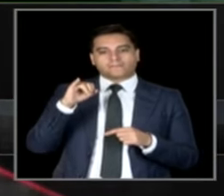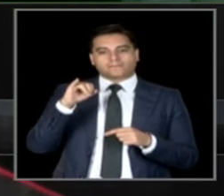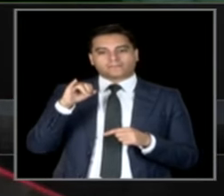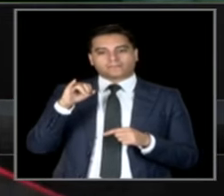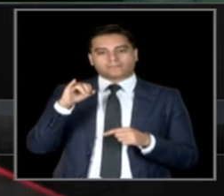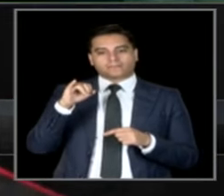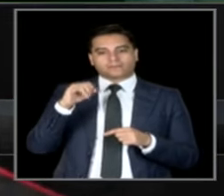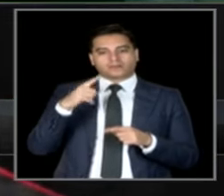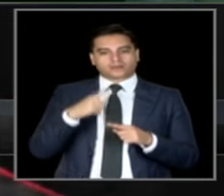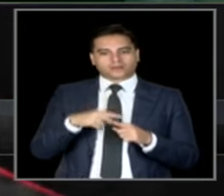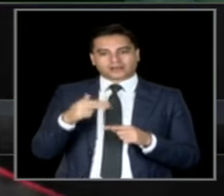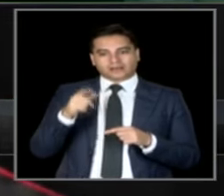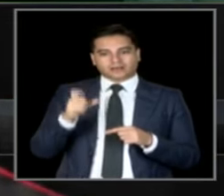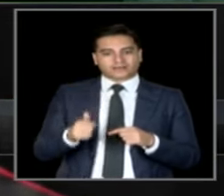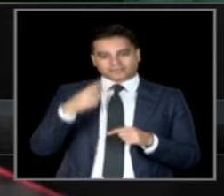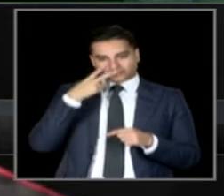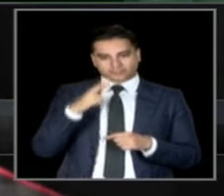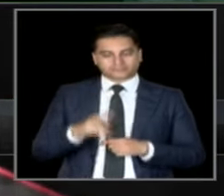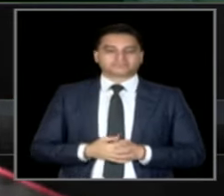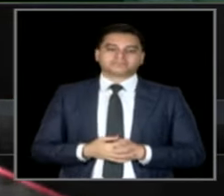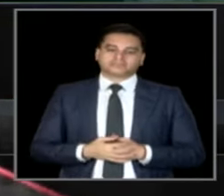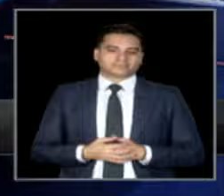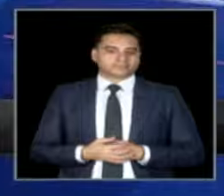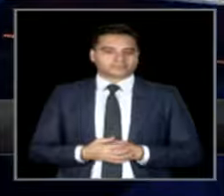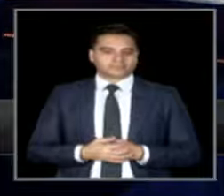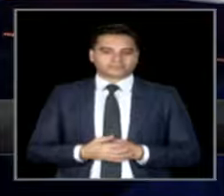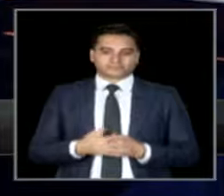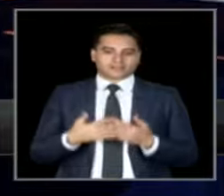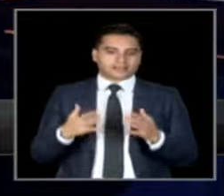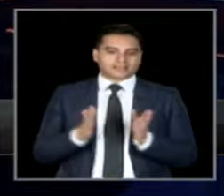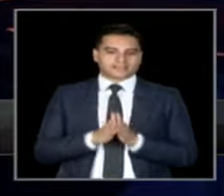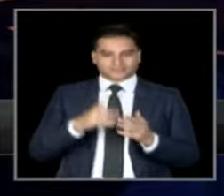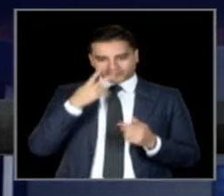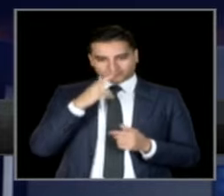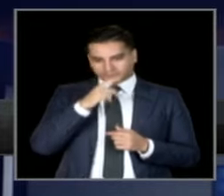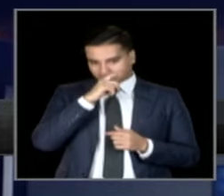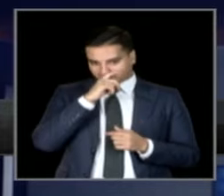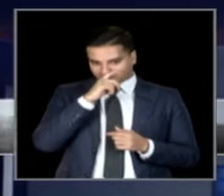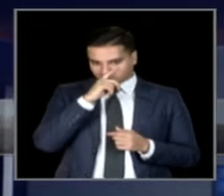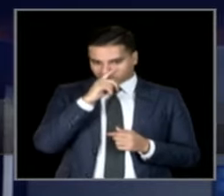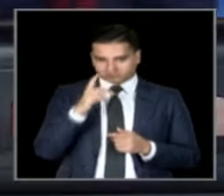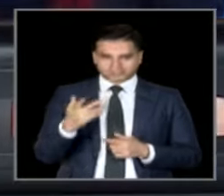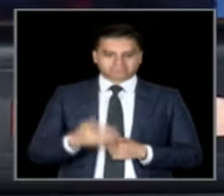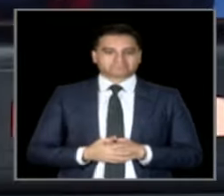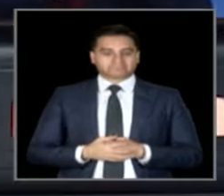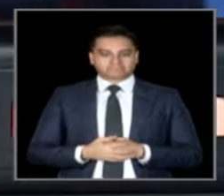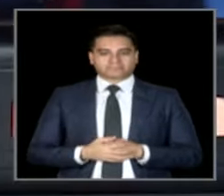رئيس. غلط. غانا. غانا. غانا. للأسف الشديد مش قادر أحسبها لك. صح. للأسف.